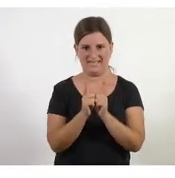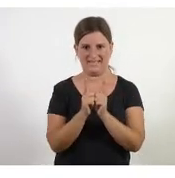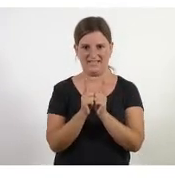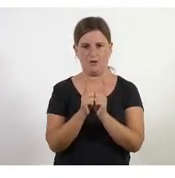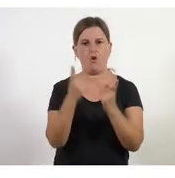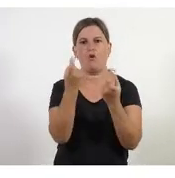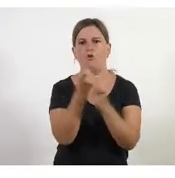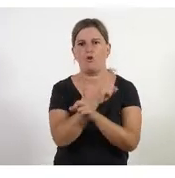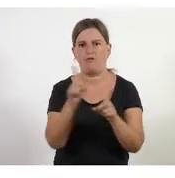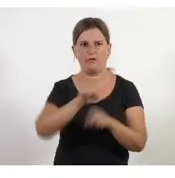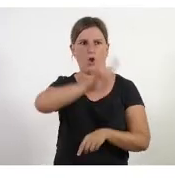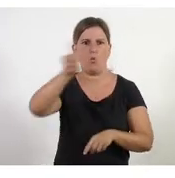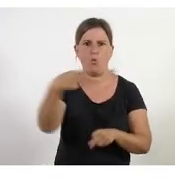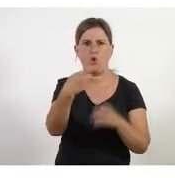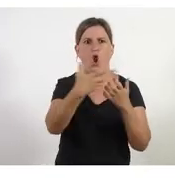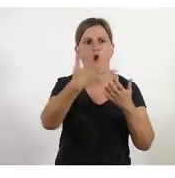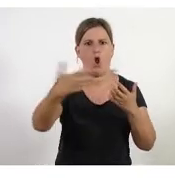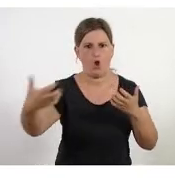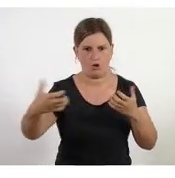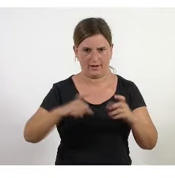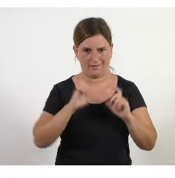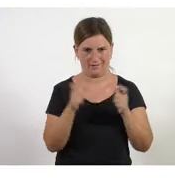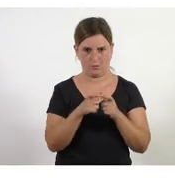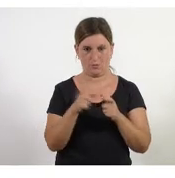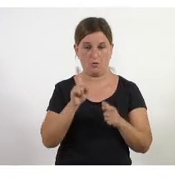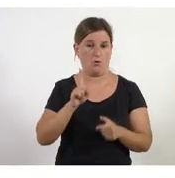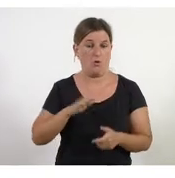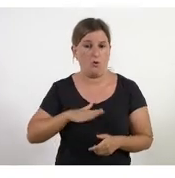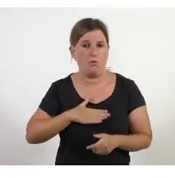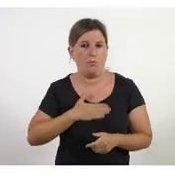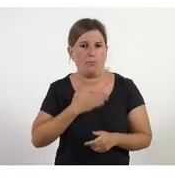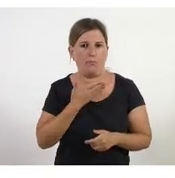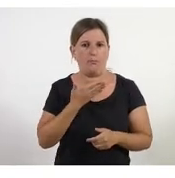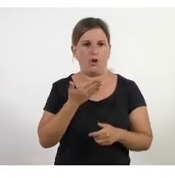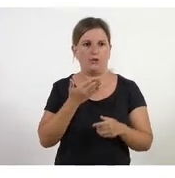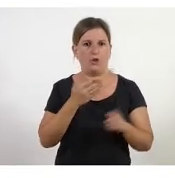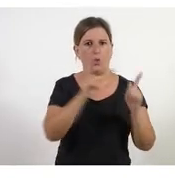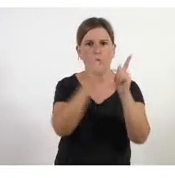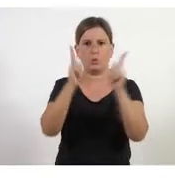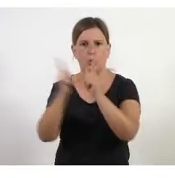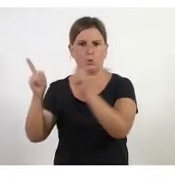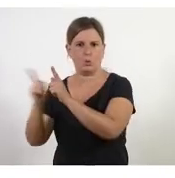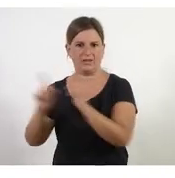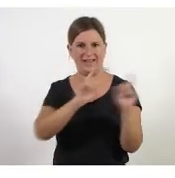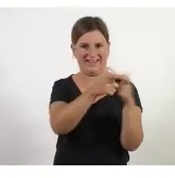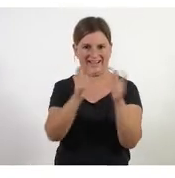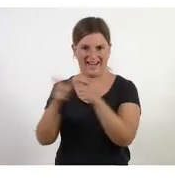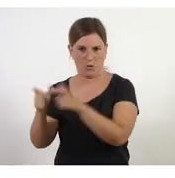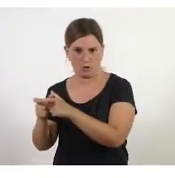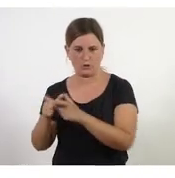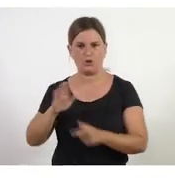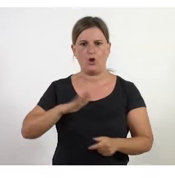ser d'una hora sencera, podem fer moltes més petites reunions, podem facilitar